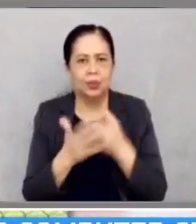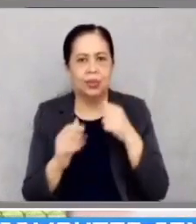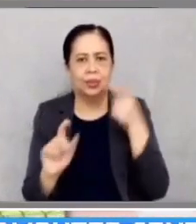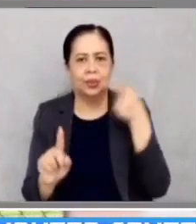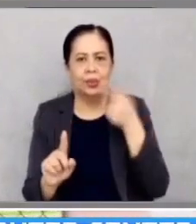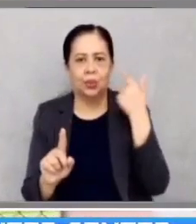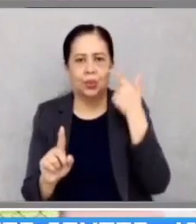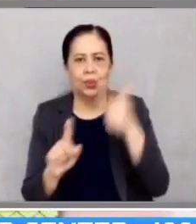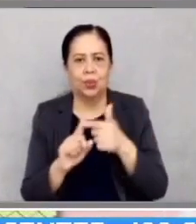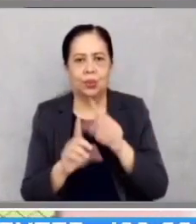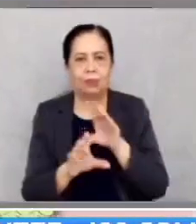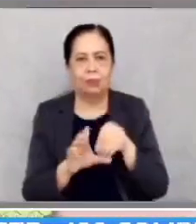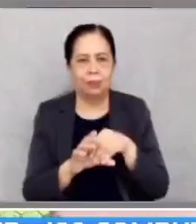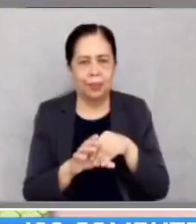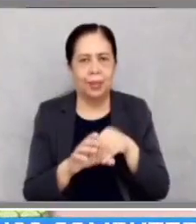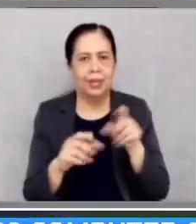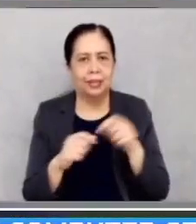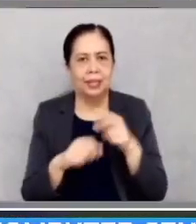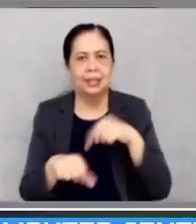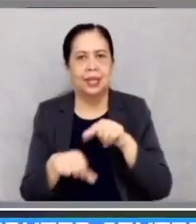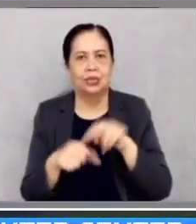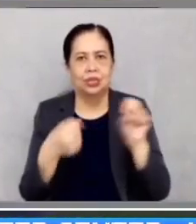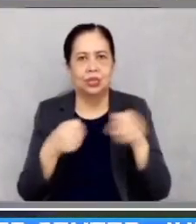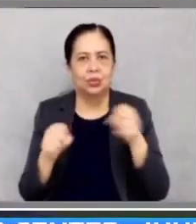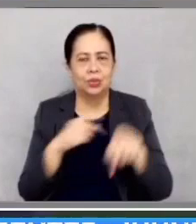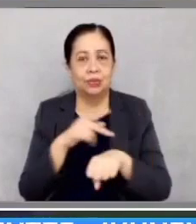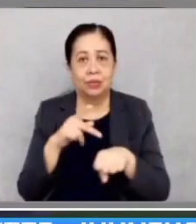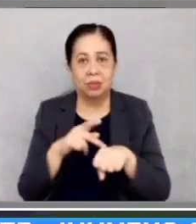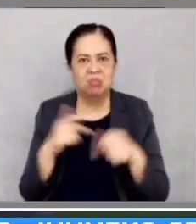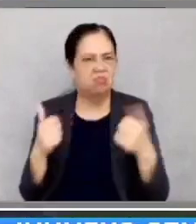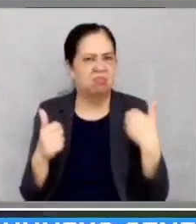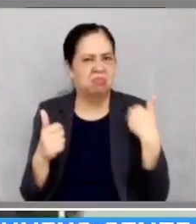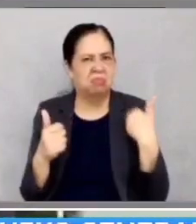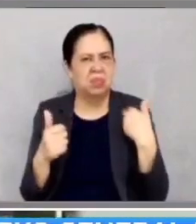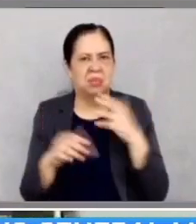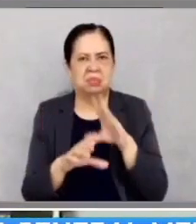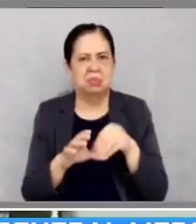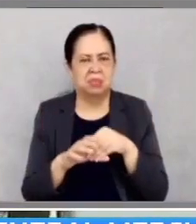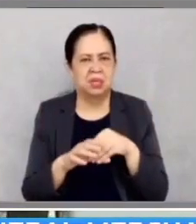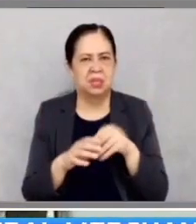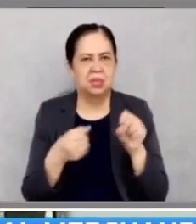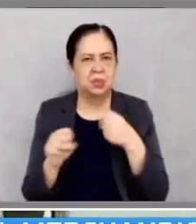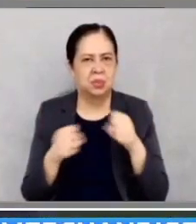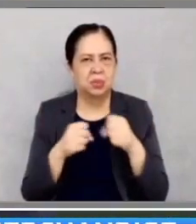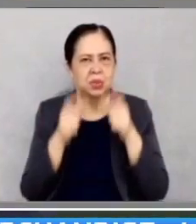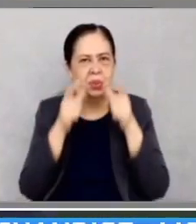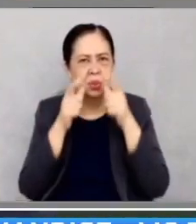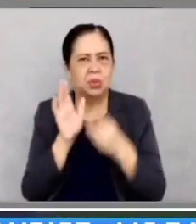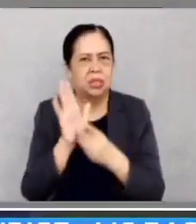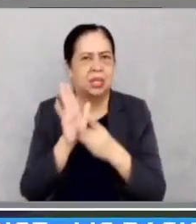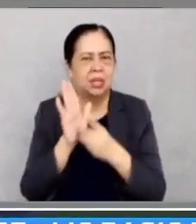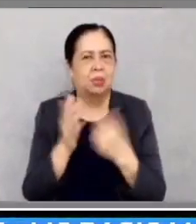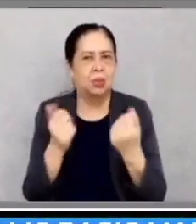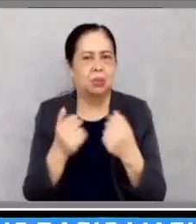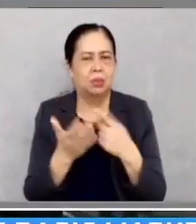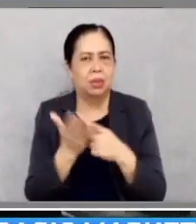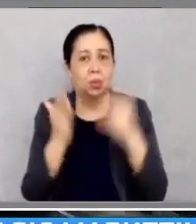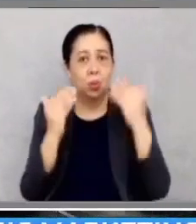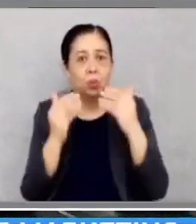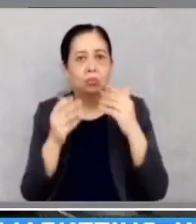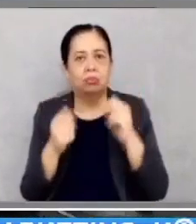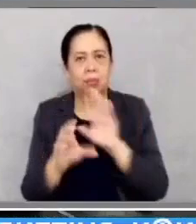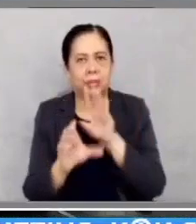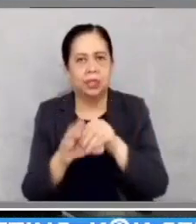part siya ng national sports natin sa Pilipinas. Kasi ngayon hindi pa siya part eh. Kumbaga parang nasa demo pa lang tayo. Umabot sana sa SEA Games.